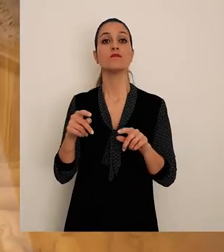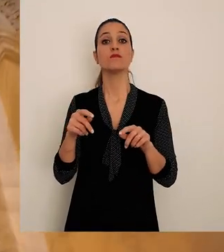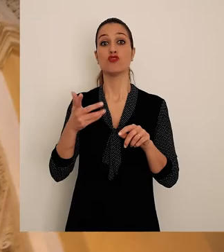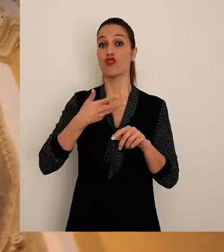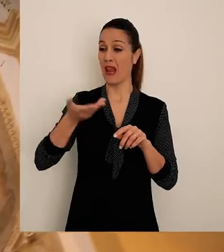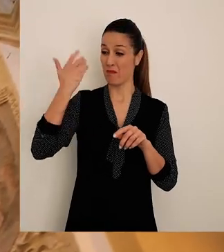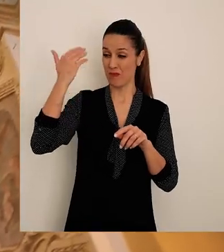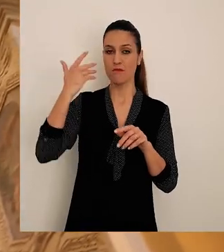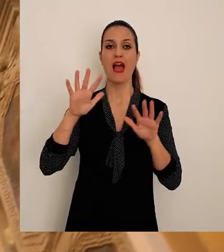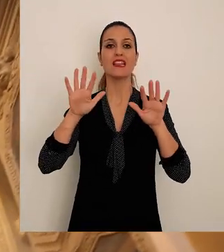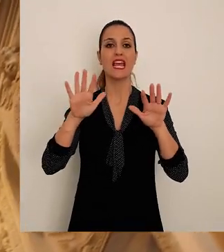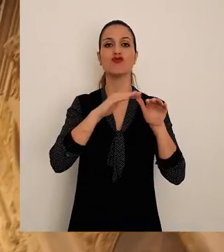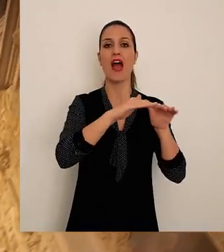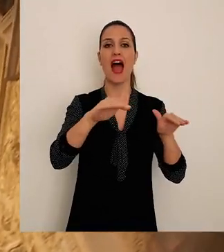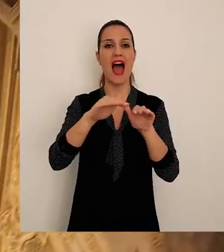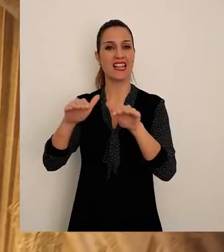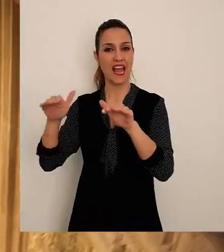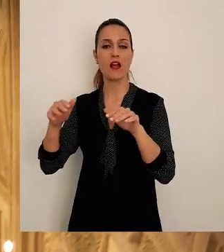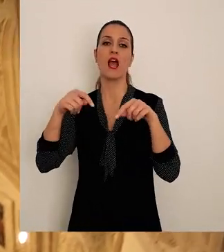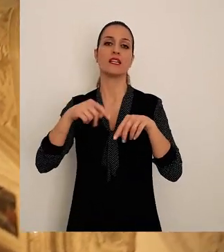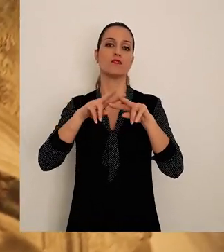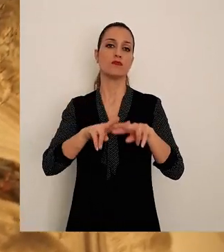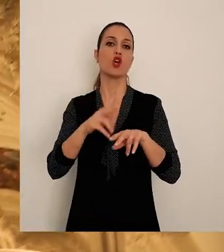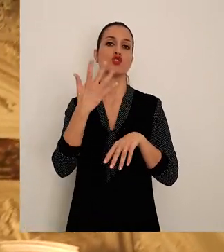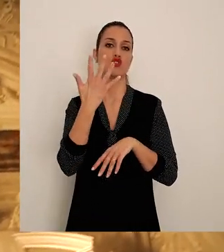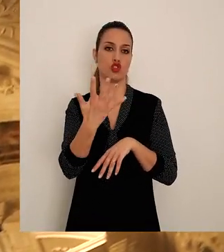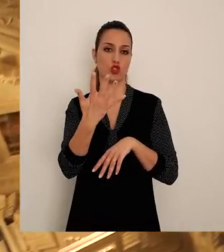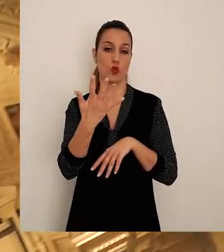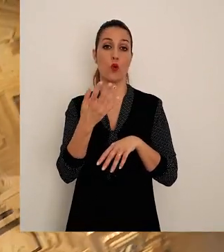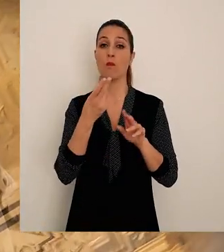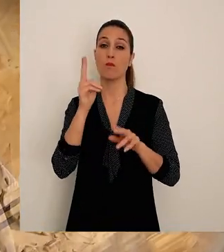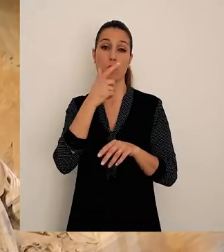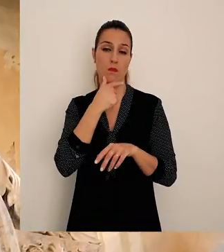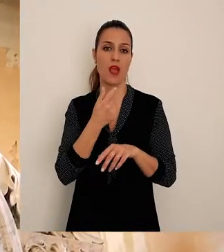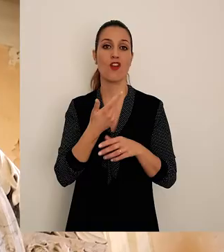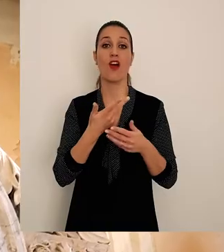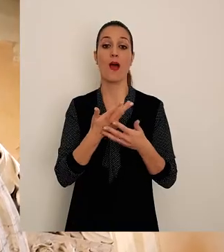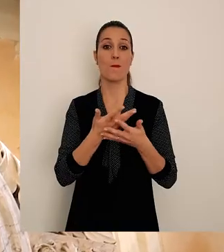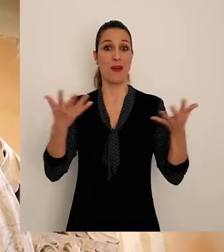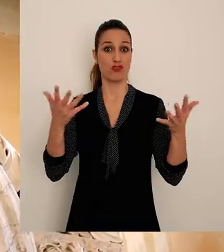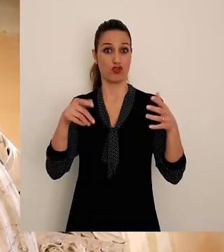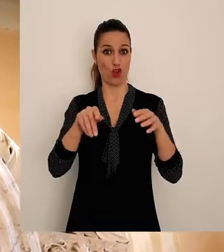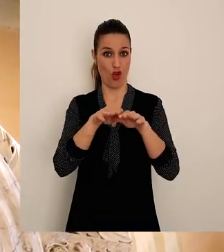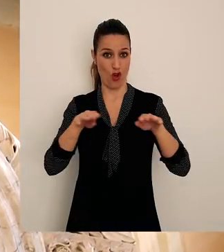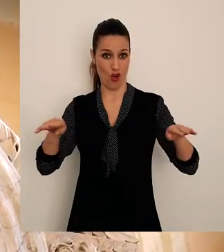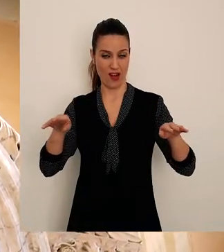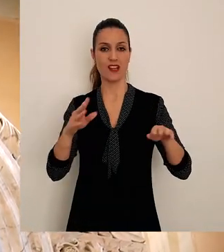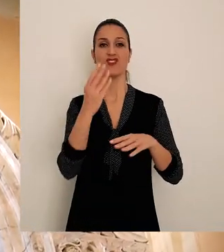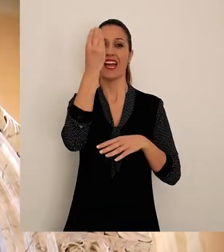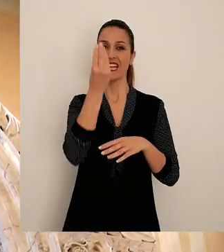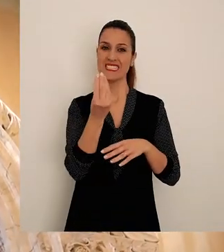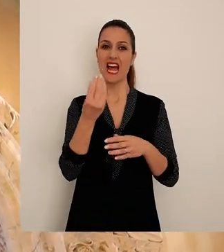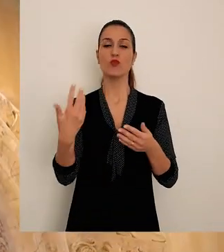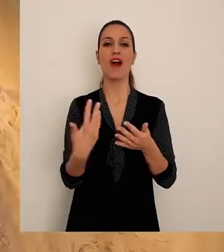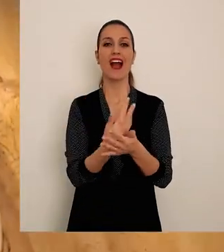Essa conserva solo 5 dei 10 altari originari. Il più suggestivo è l'altare maggiore, sovrastato dalla statua in cartapesta